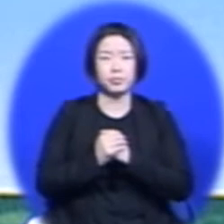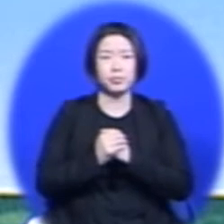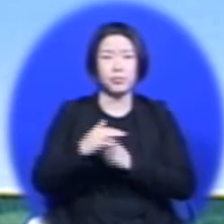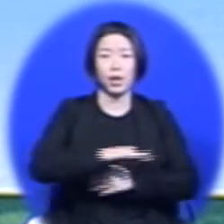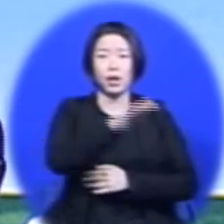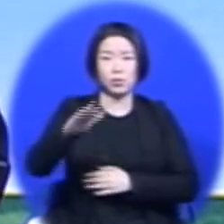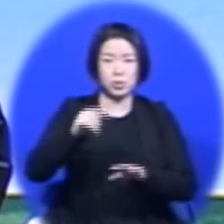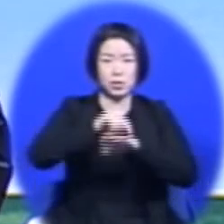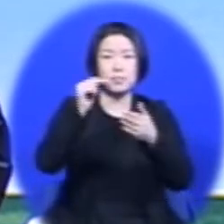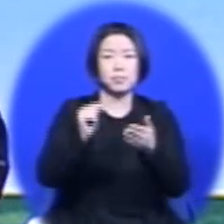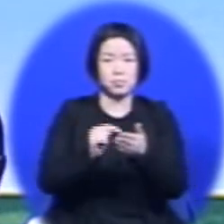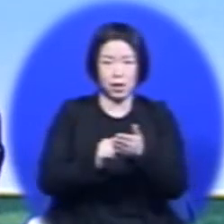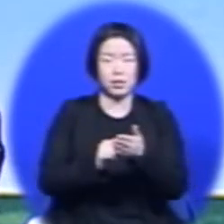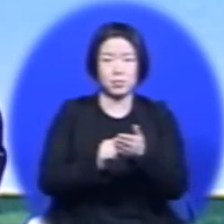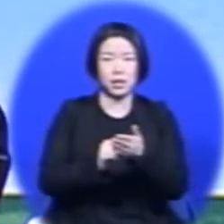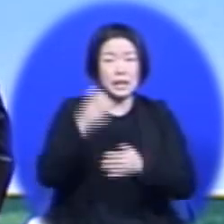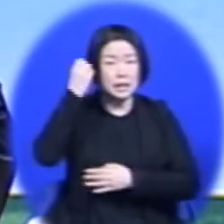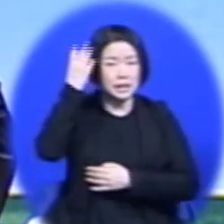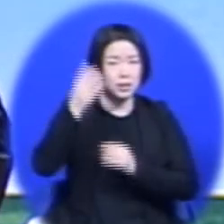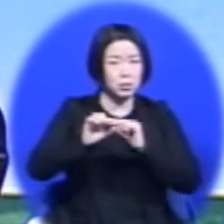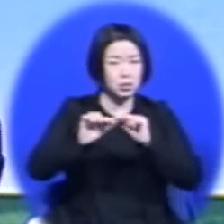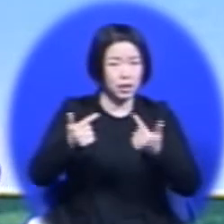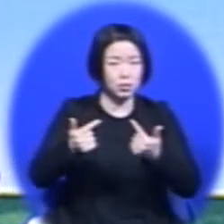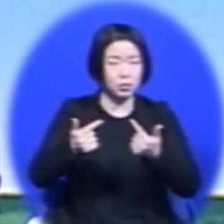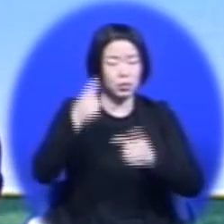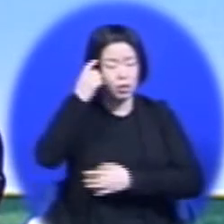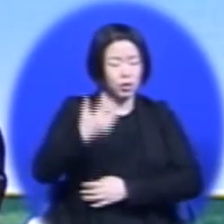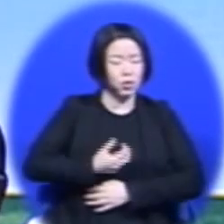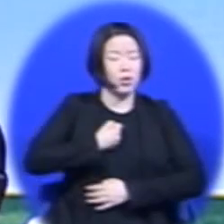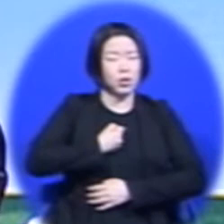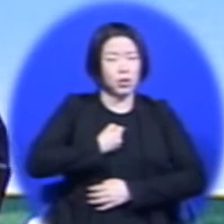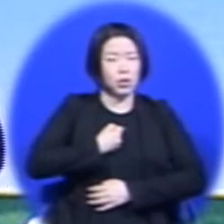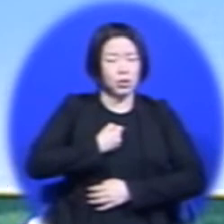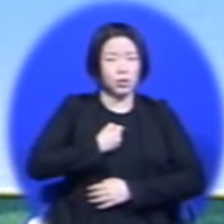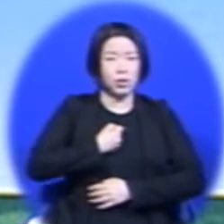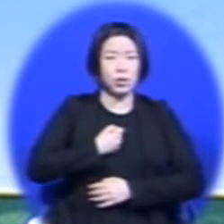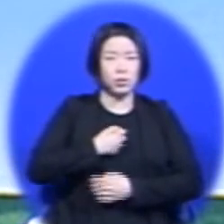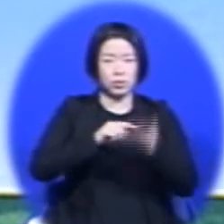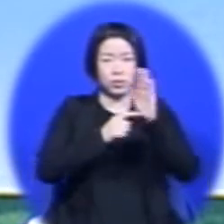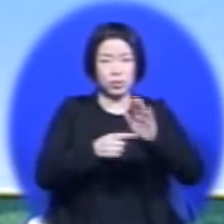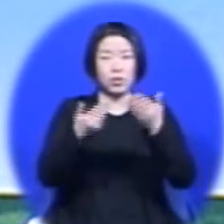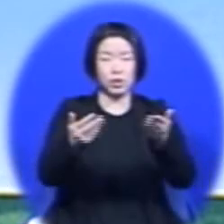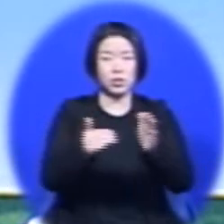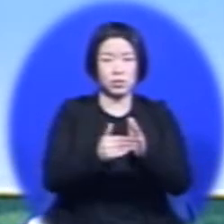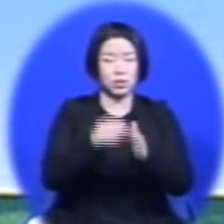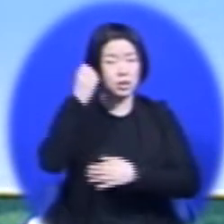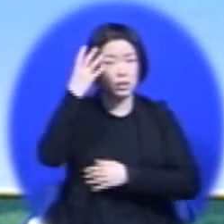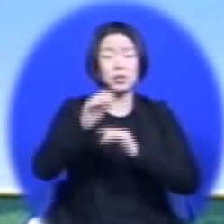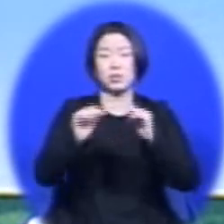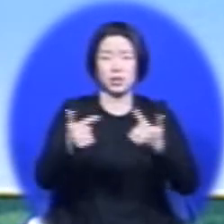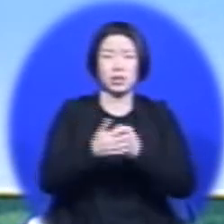우리의 마음에 잊어버리지 않도록 좀 충격적인 예화를 그렇게 들었습니다. 잊어버리시면 안